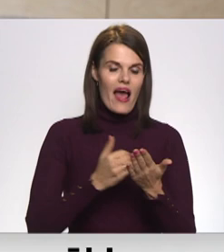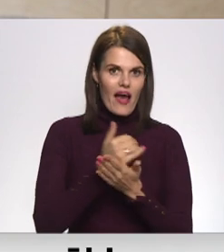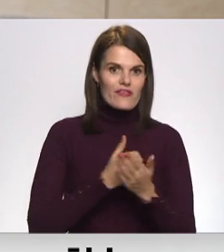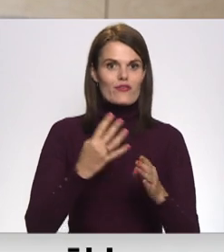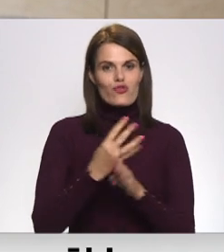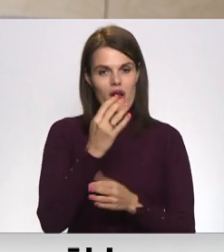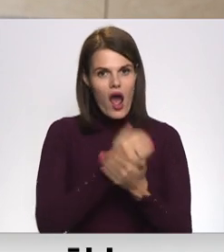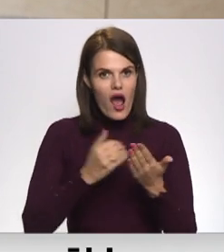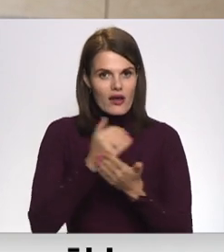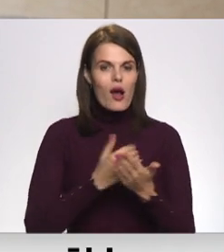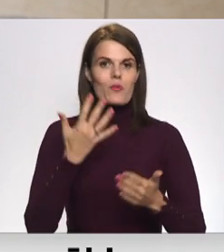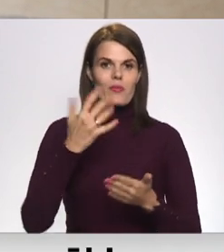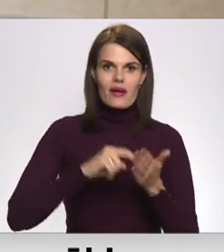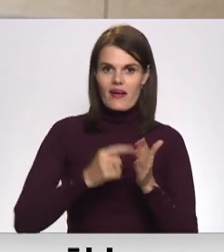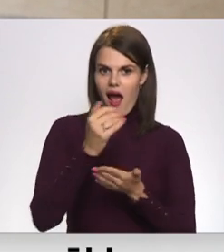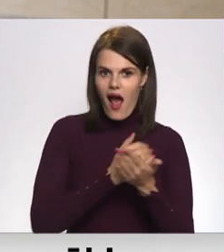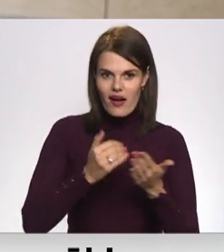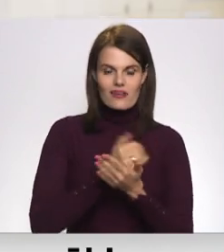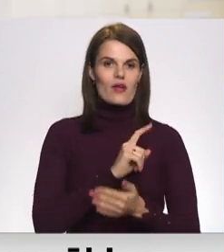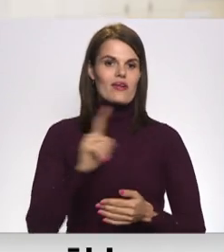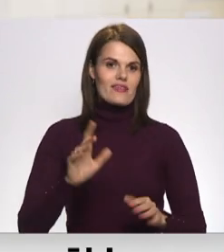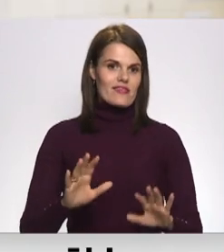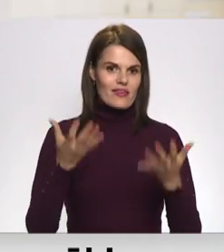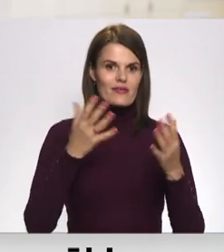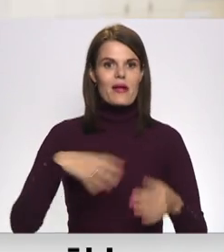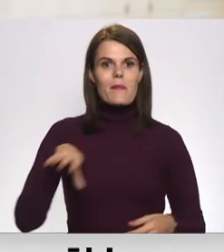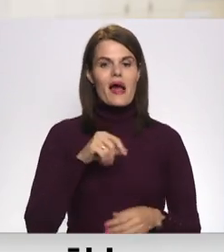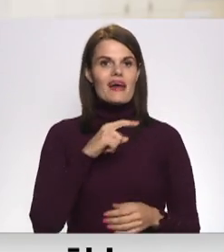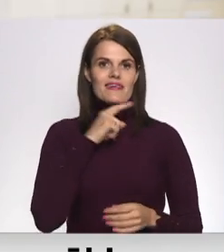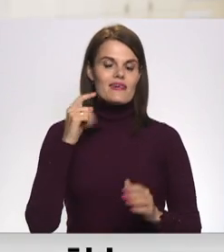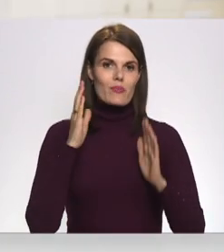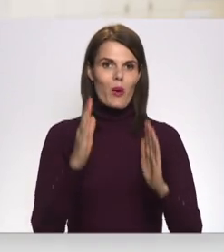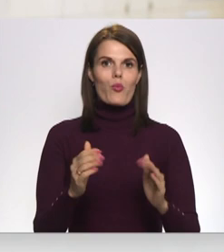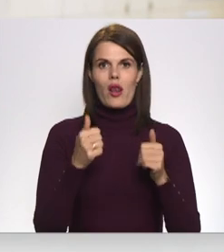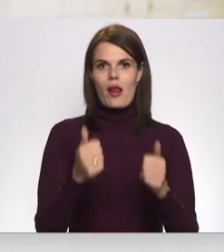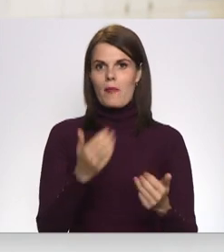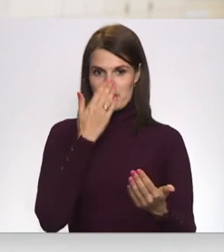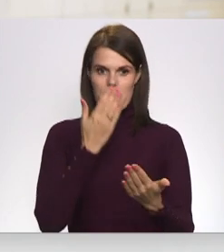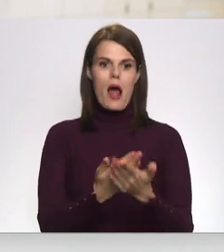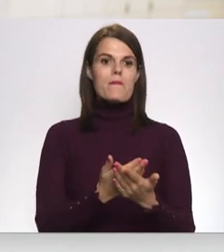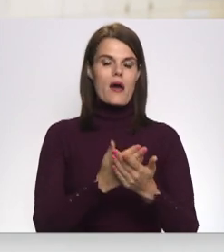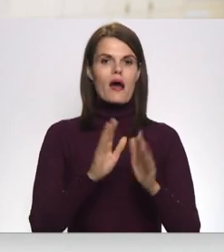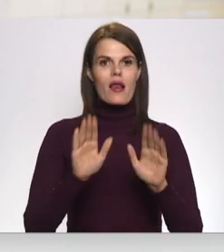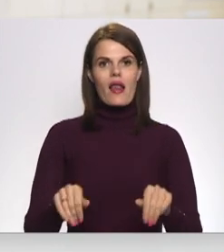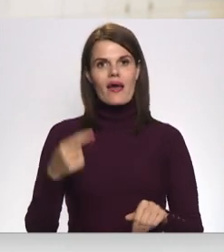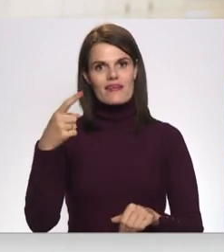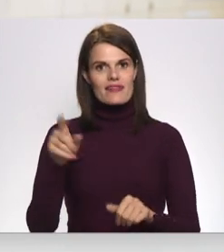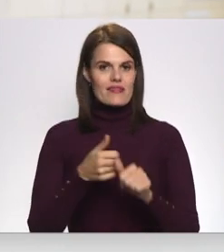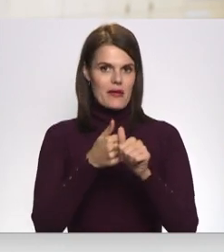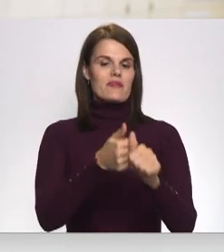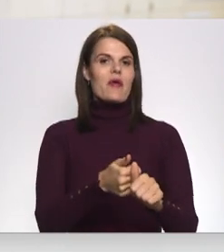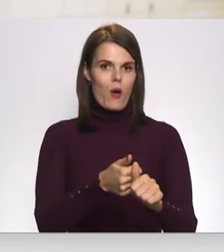4 reizes, 5 reizes, līdz sanāk beidzot. Mēs gribam būt tā kā labs piemērs tam, lai citi tam sekot,